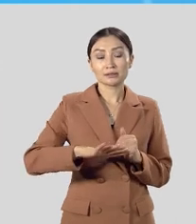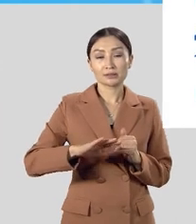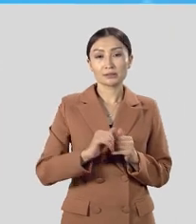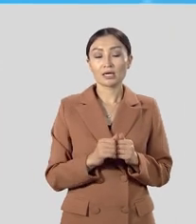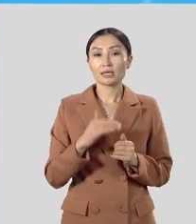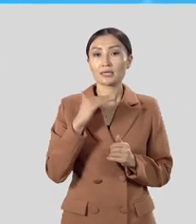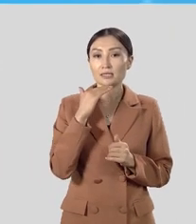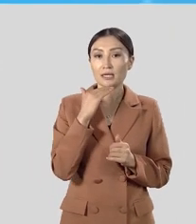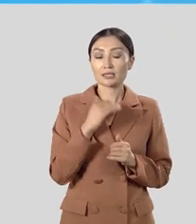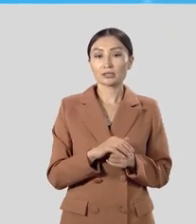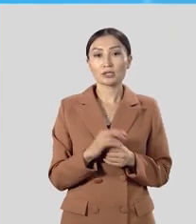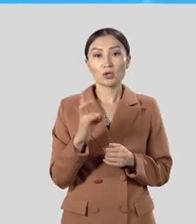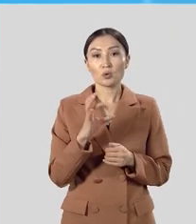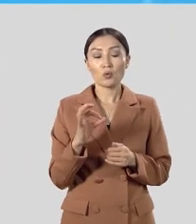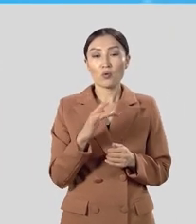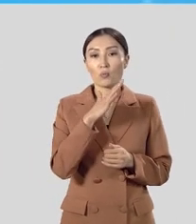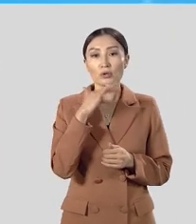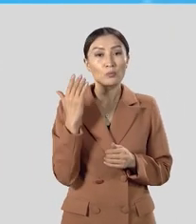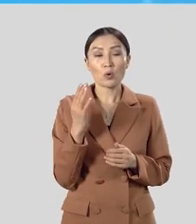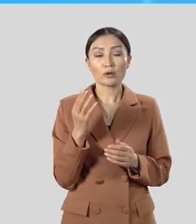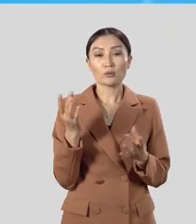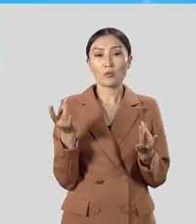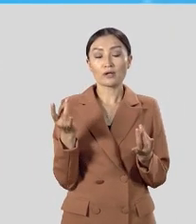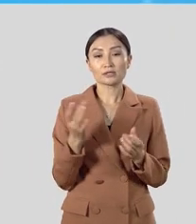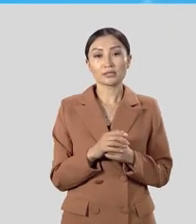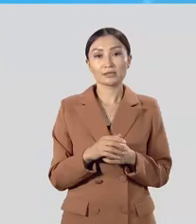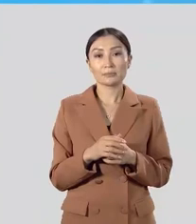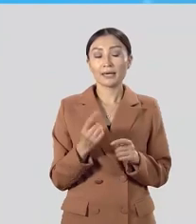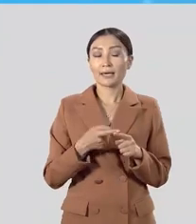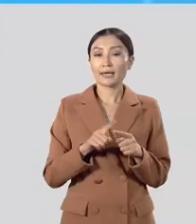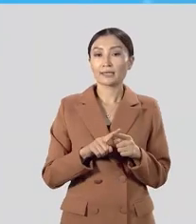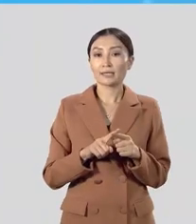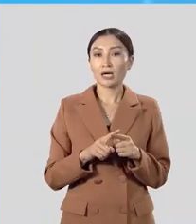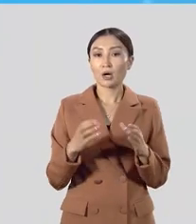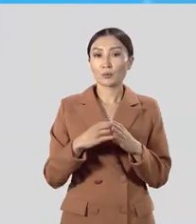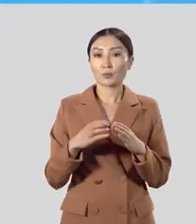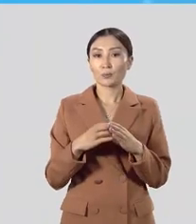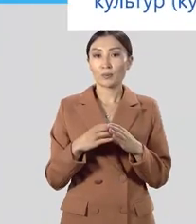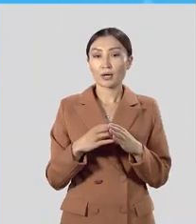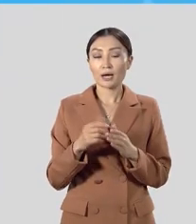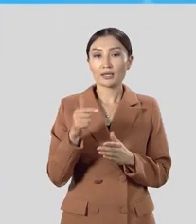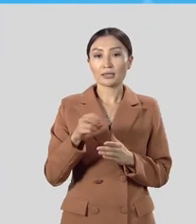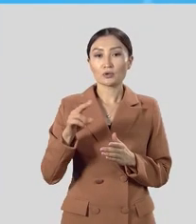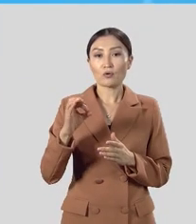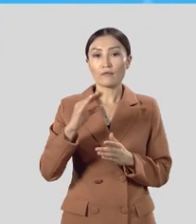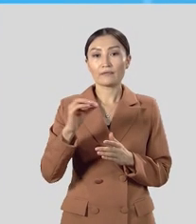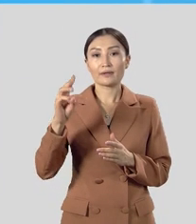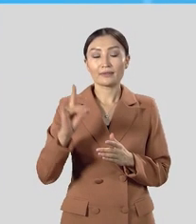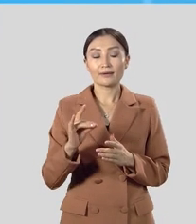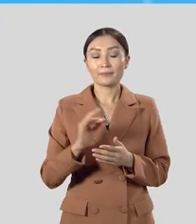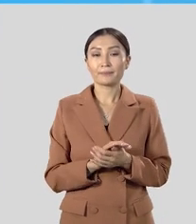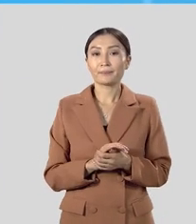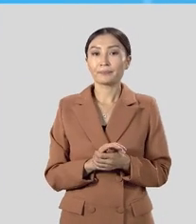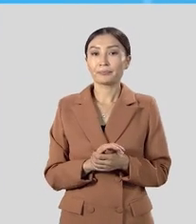с достаточным, но не избыточным увлажнением почвы. Это промежуточная группа гигрофитами и